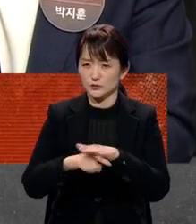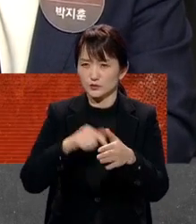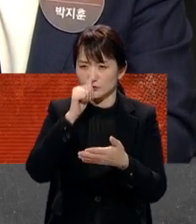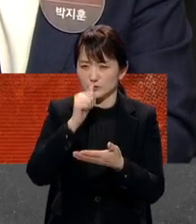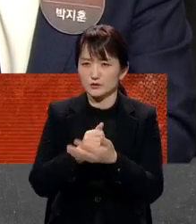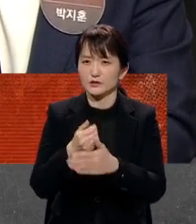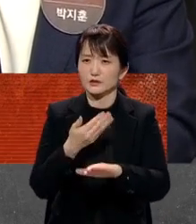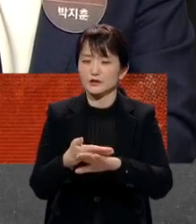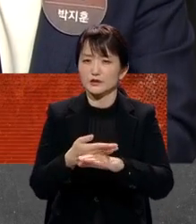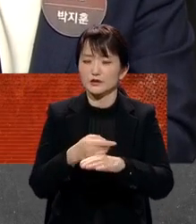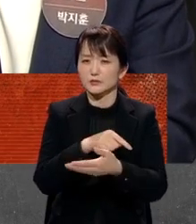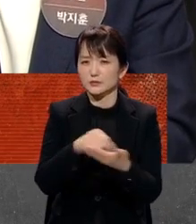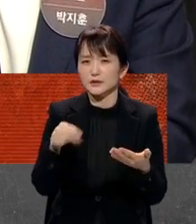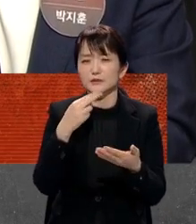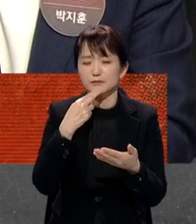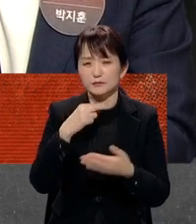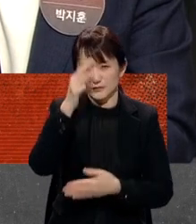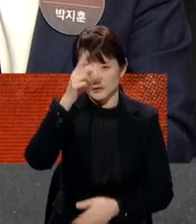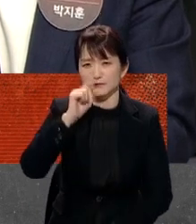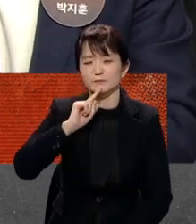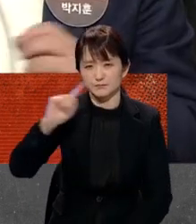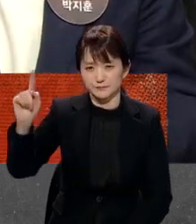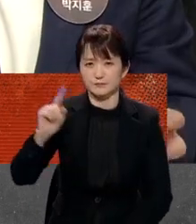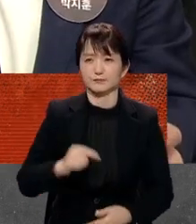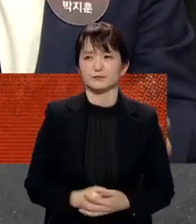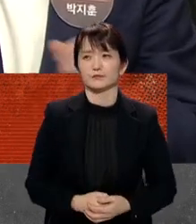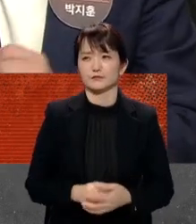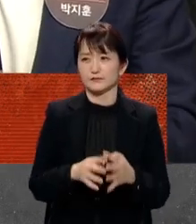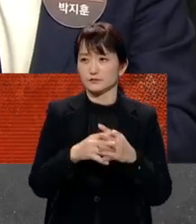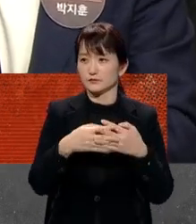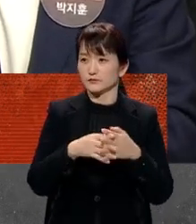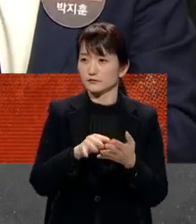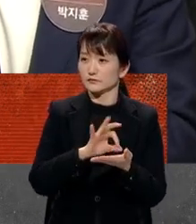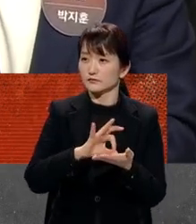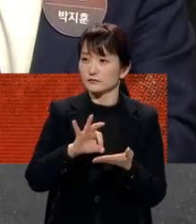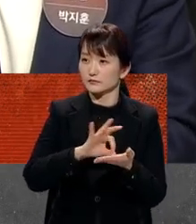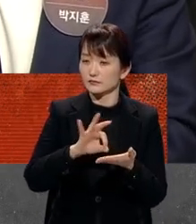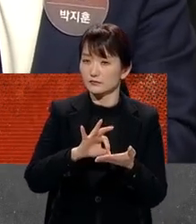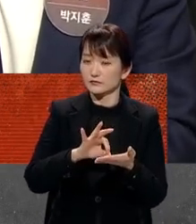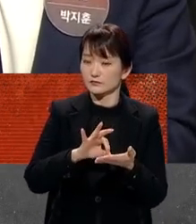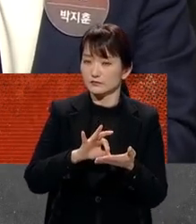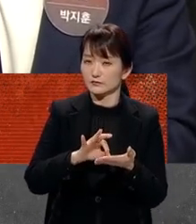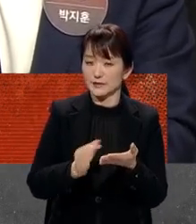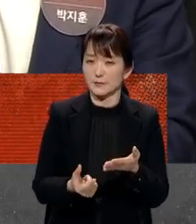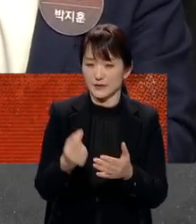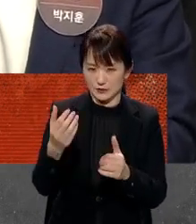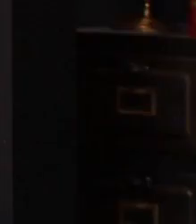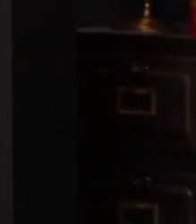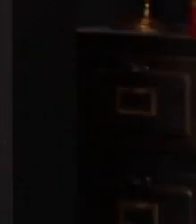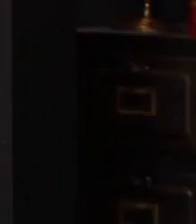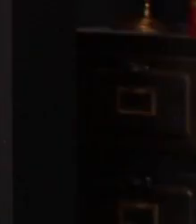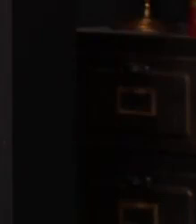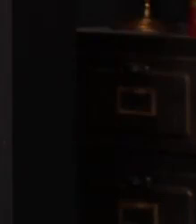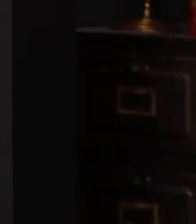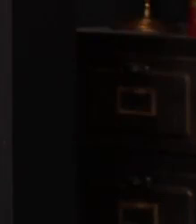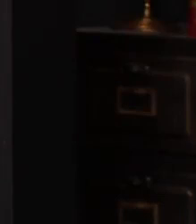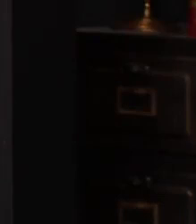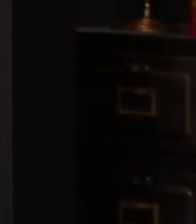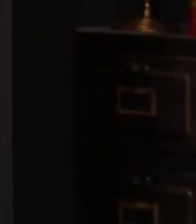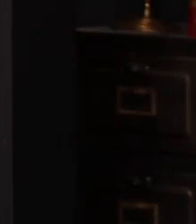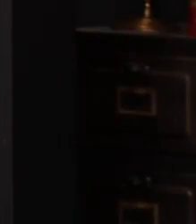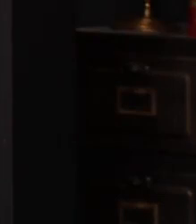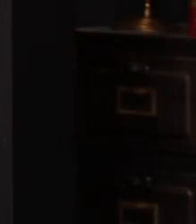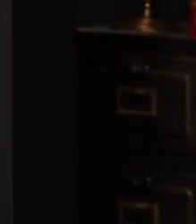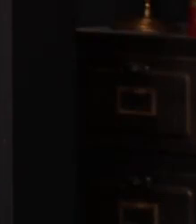피해 발생하지 않도록 경찰에 신고를 했다고 그러고요. 수표는 만약 쓰게 되면 바로 잡힙니다. 예, 그렇군요.